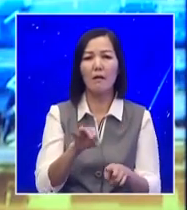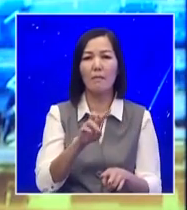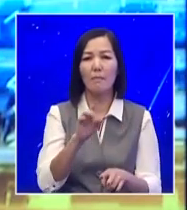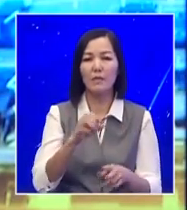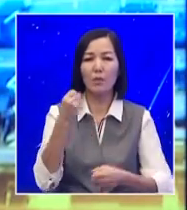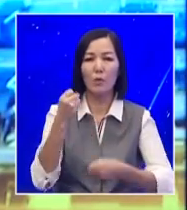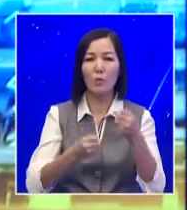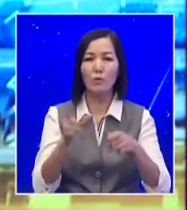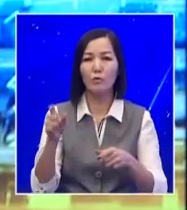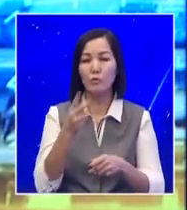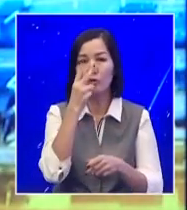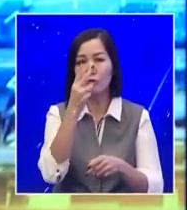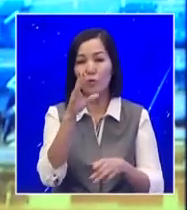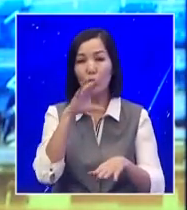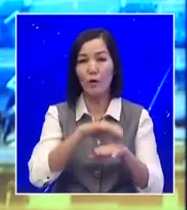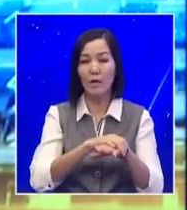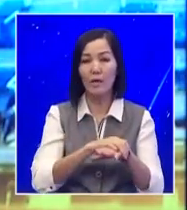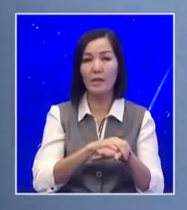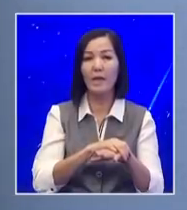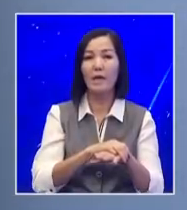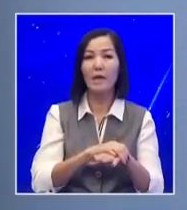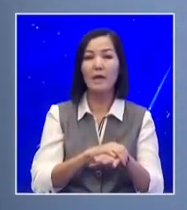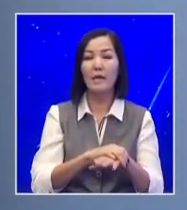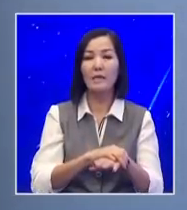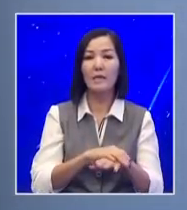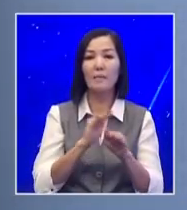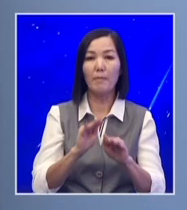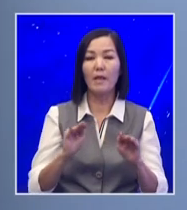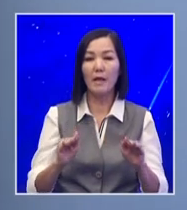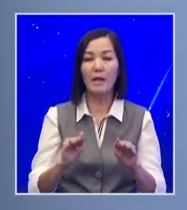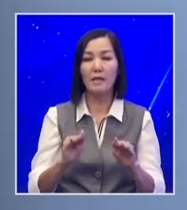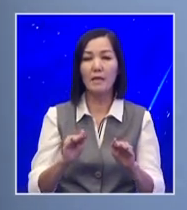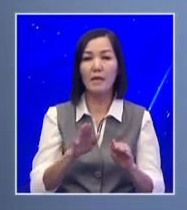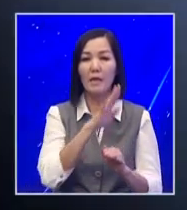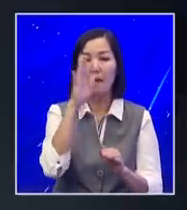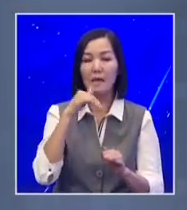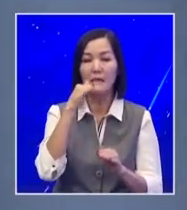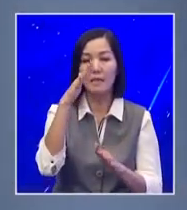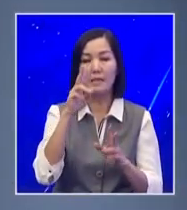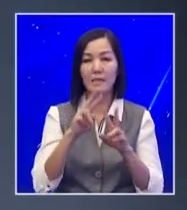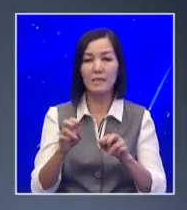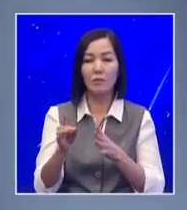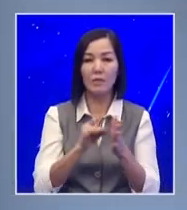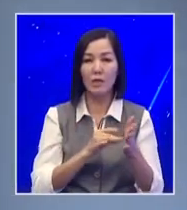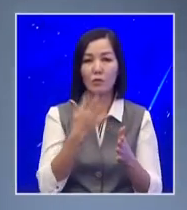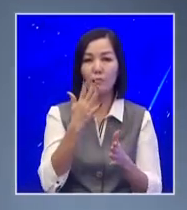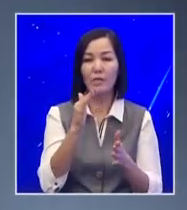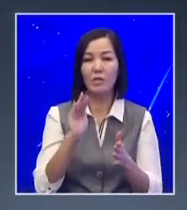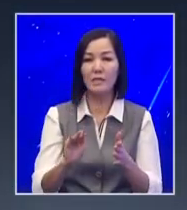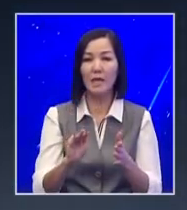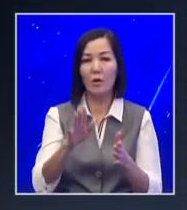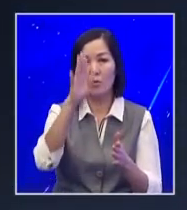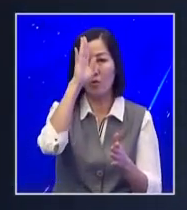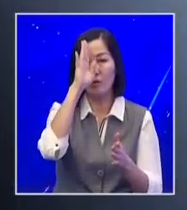жүргізушісі байқайды. Мәселеге бейжай қарамаған көлік иесі баланың ата-анасын іздеуге бірден кіріскен. Нәтижесінде 5 жастағы ұлдың